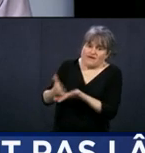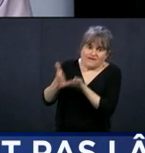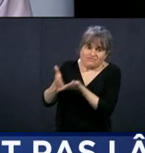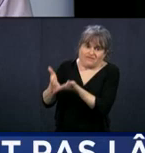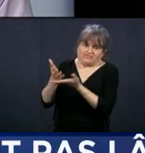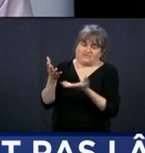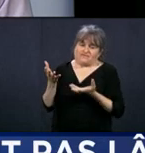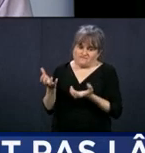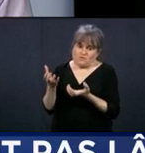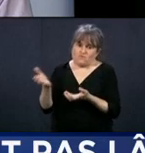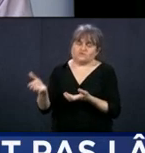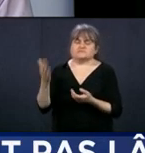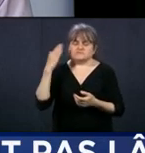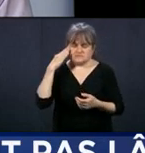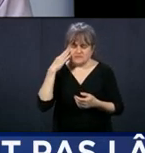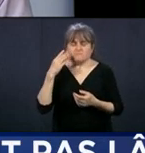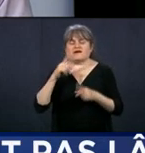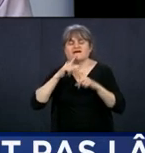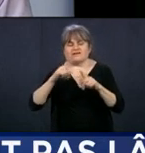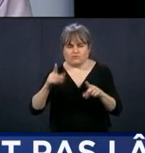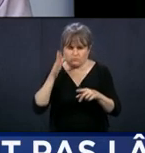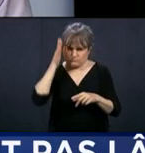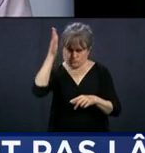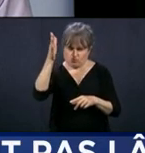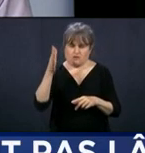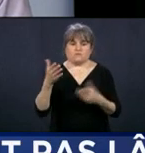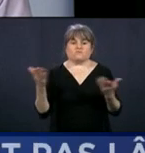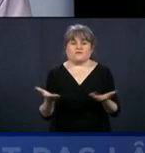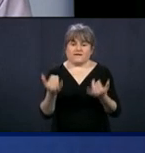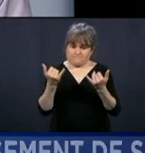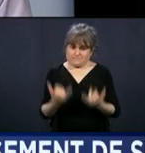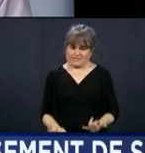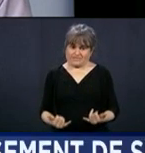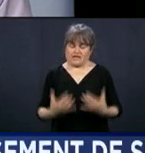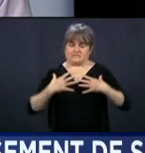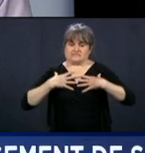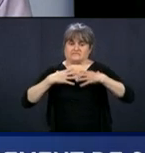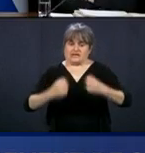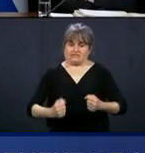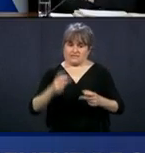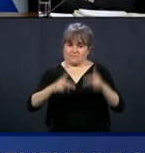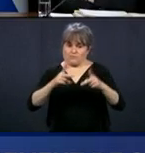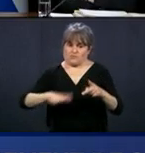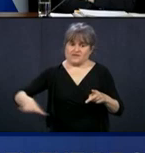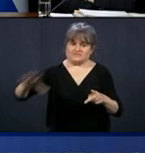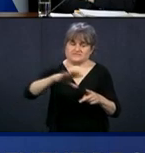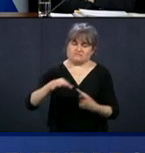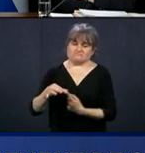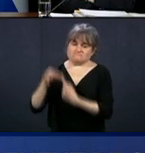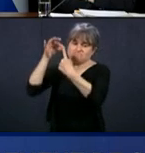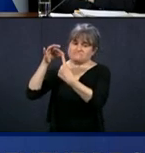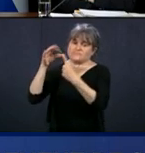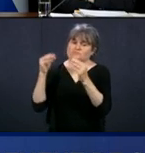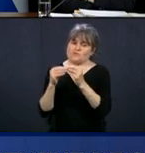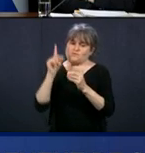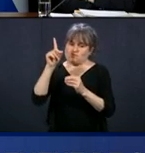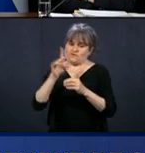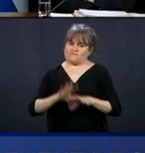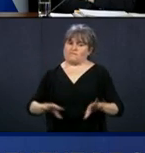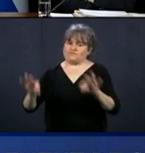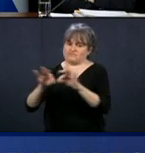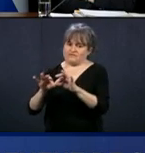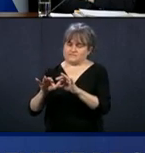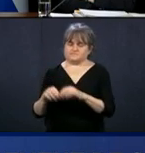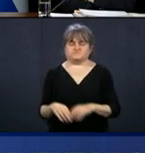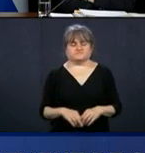et lieu, parce que la santé, c'est toujours le facteur numéro un. Docteur Arruda, vous nous avez dit ici à multiples